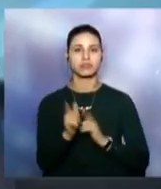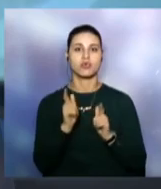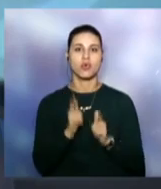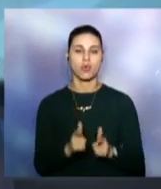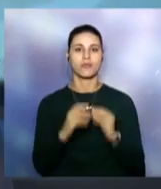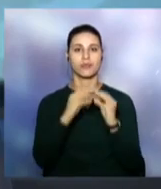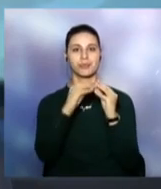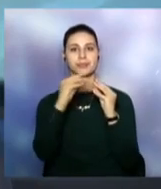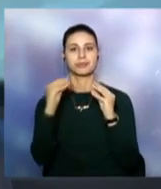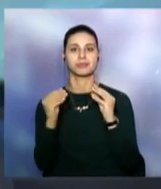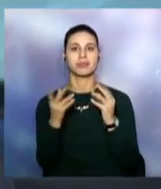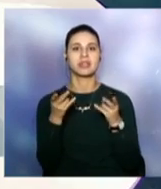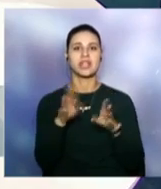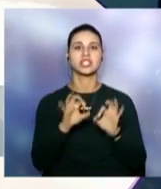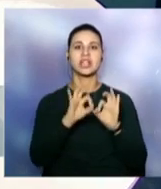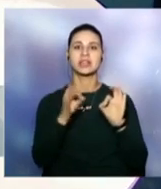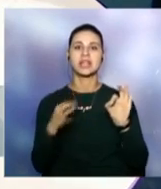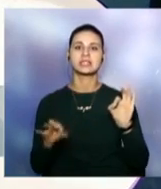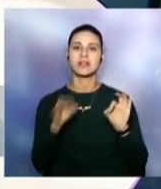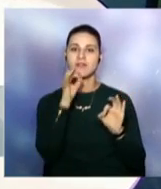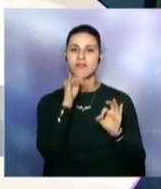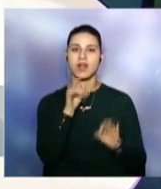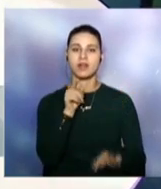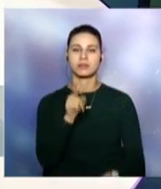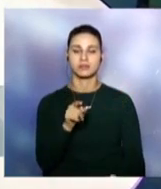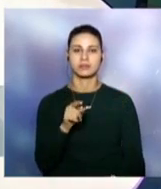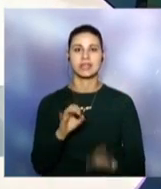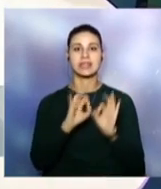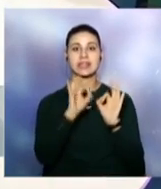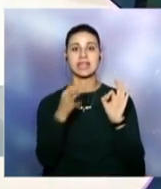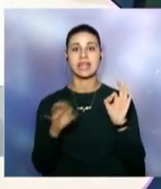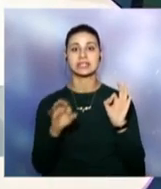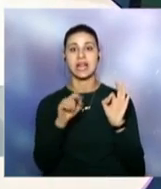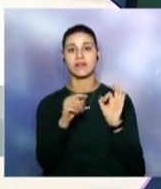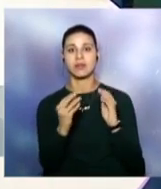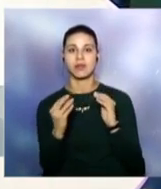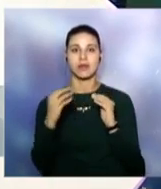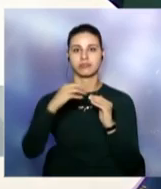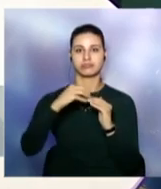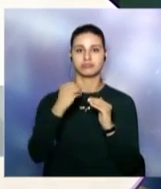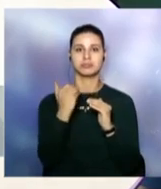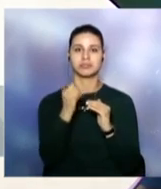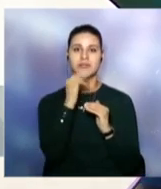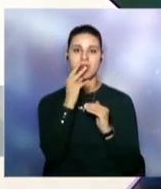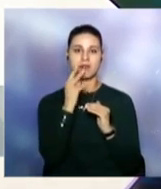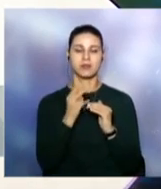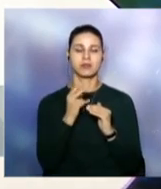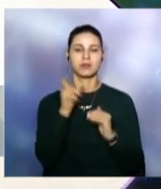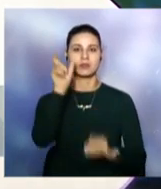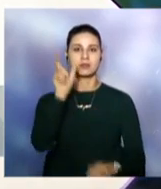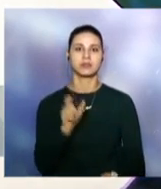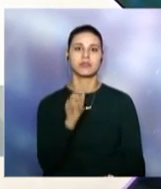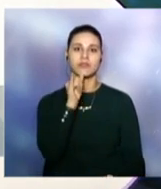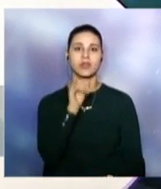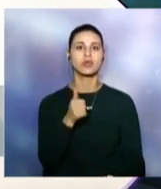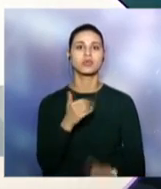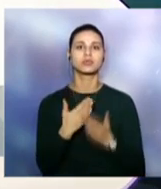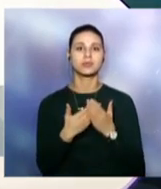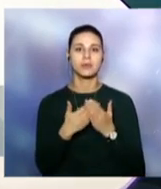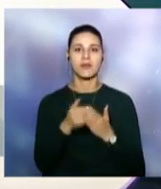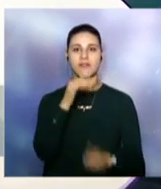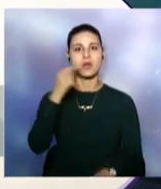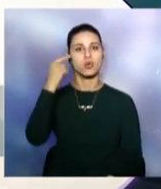ყიტრი სადინის შეუხურცებლობის შედეგი, რომელიც მდებარეობს თეძოს ნაწლავზე და იძლევა ისეთივე კლინიკური სურათის სიმულირებას, როგორც